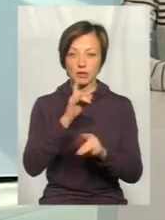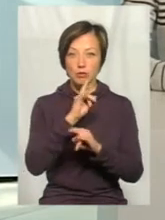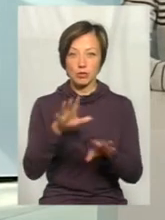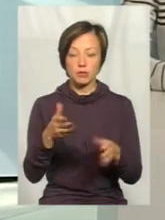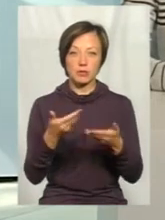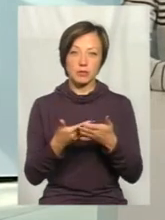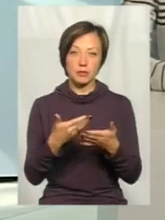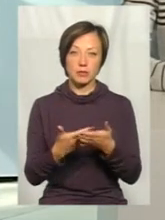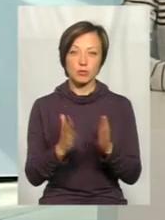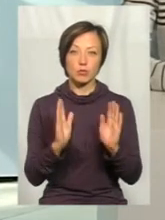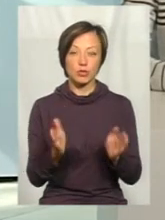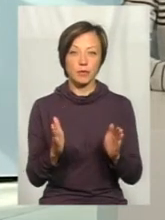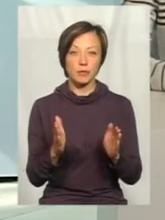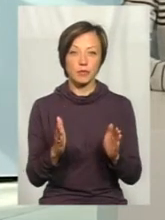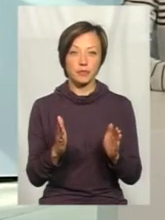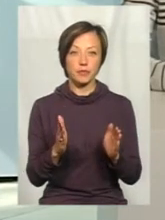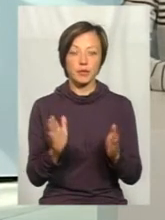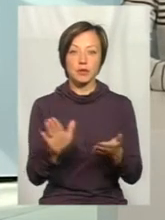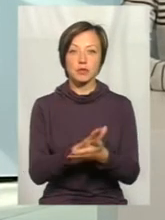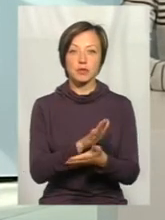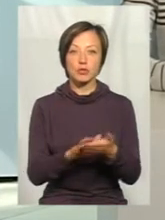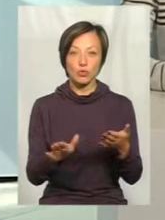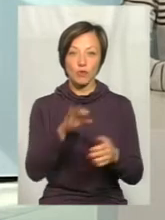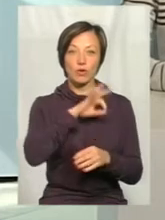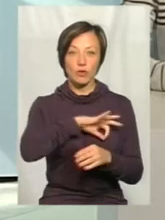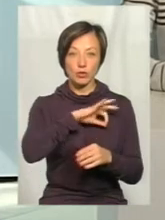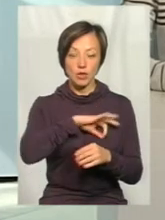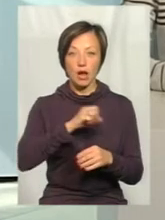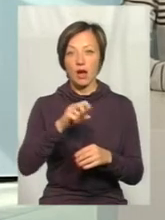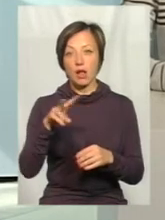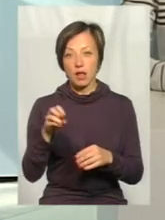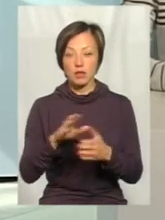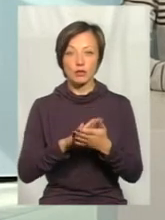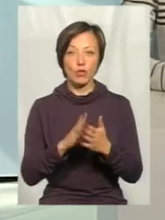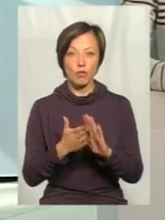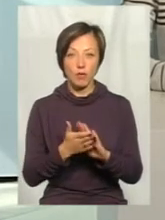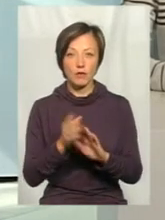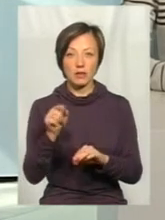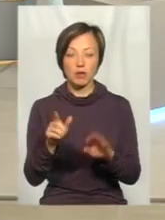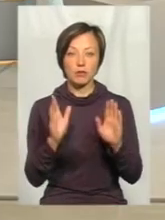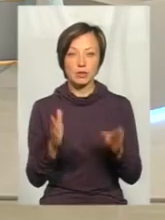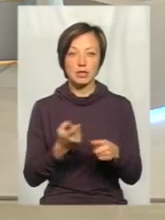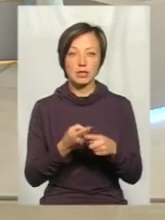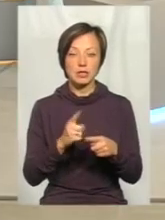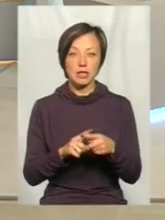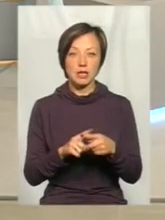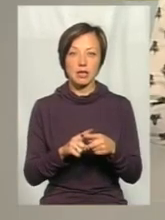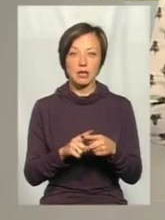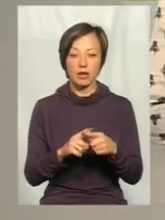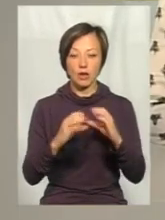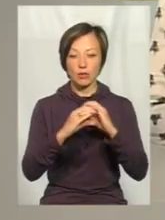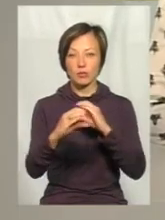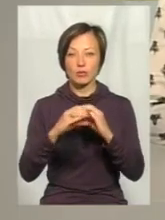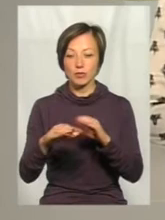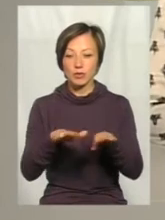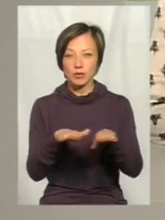його, скажімо, будемо безкоштовно експлуатувати, але за умови, що там буде цей рубіроїд або будь-що, що